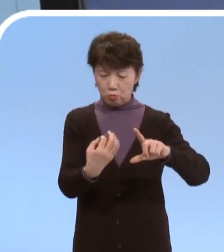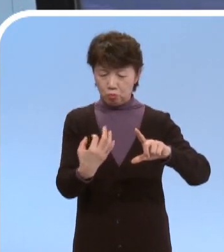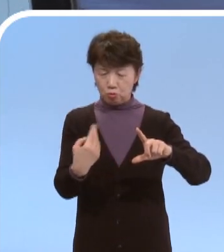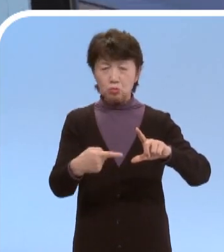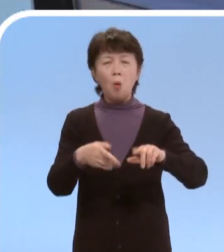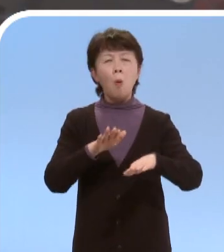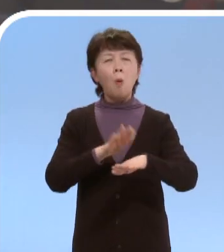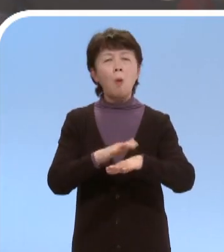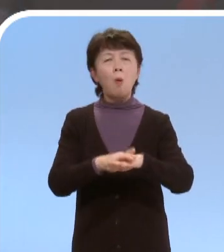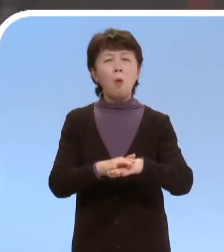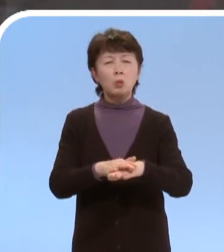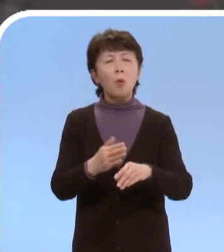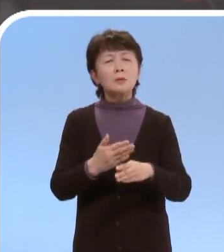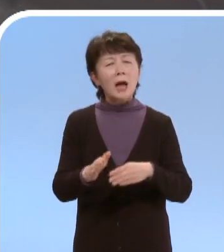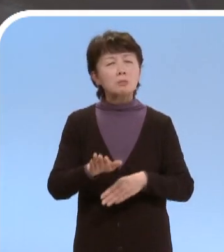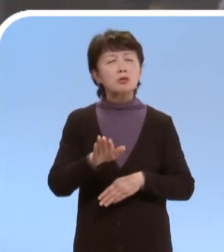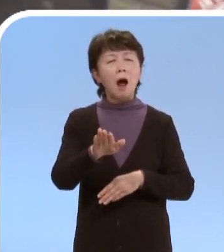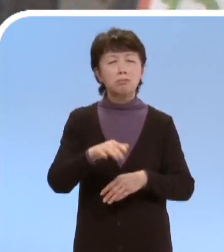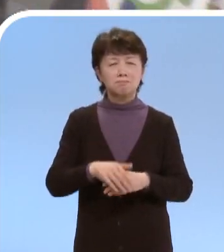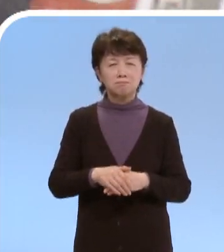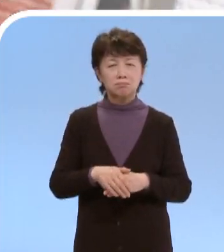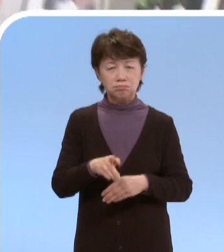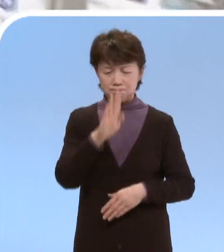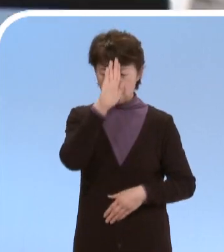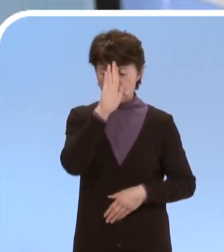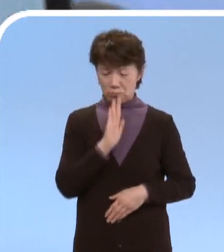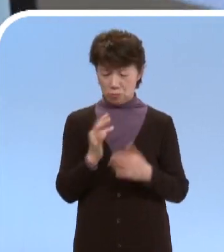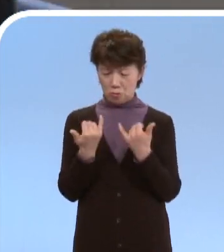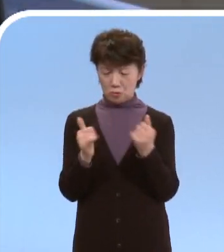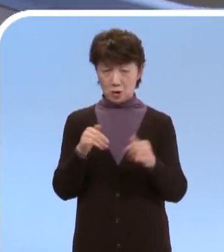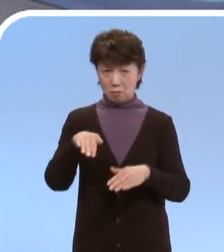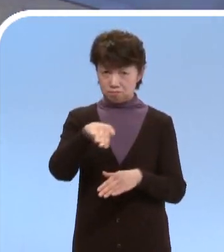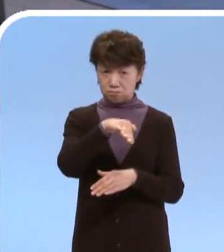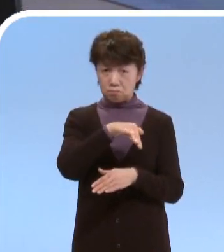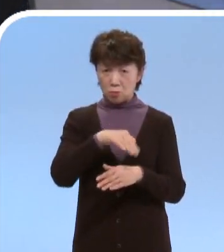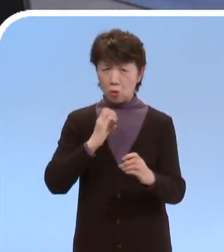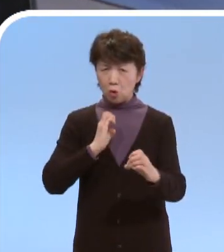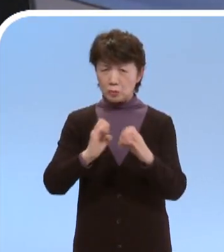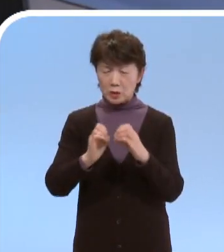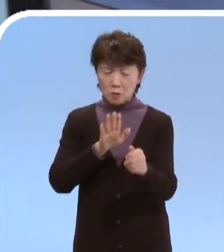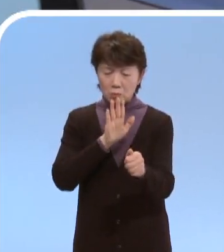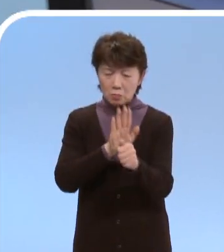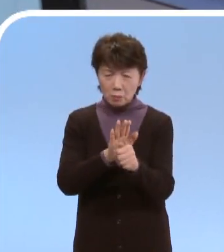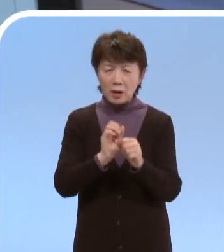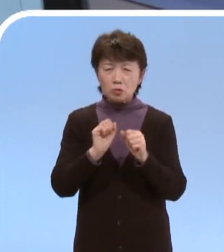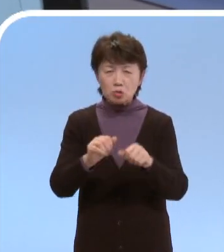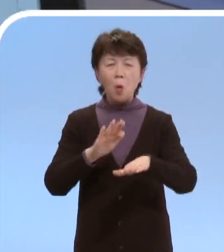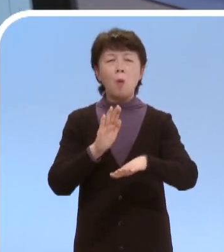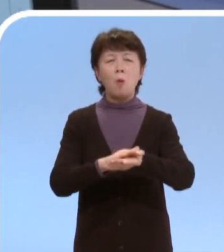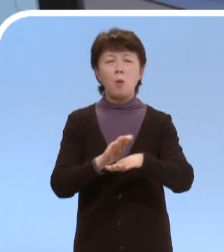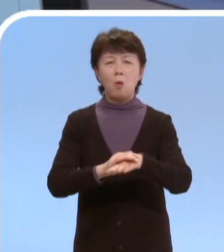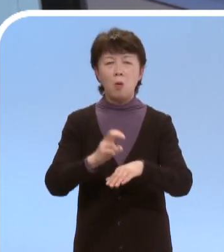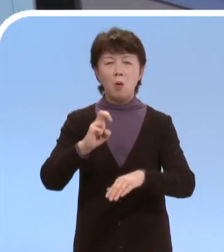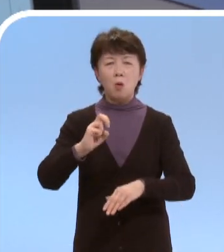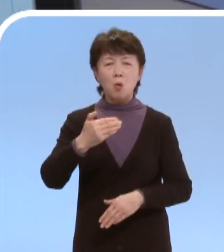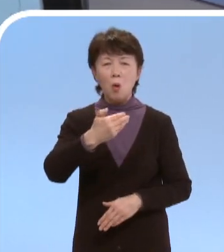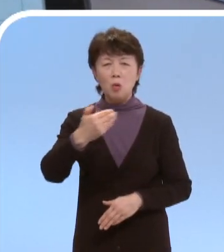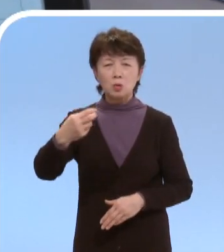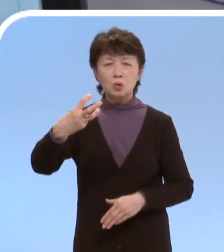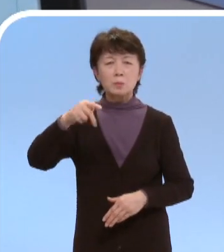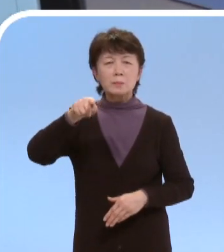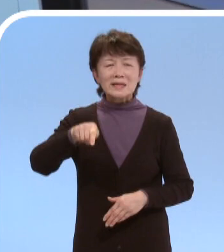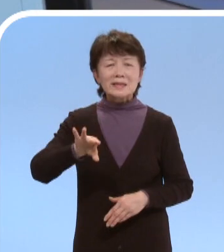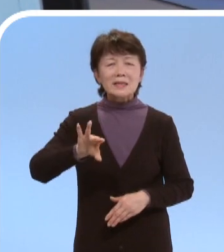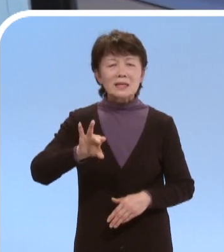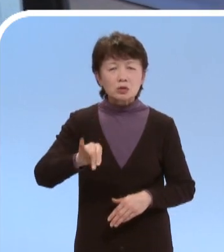使っています。 難聴者のコミュニケーションを支援するログミーツというサービスを試験的に